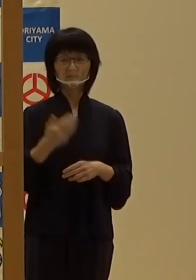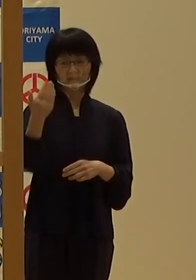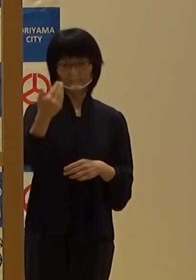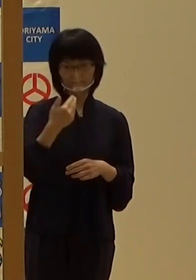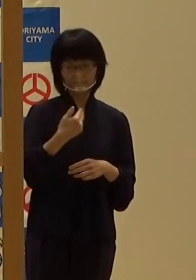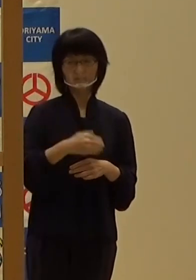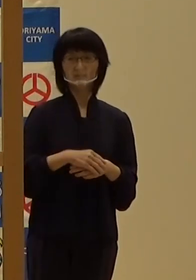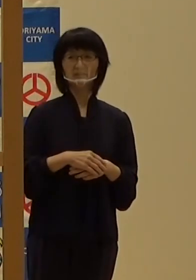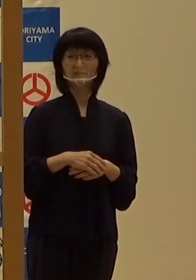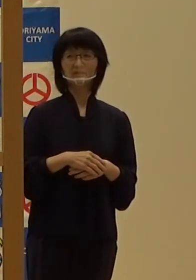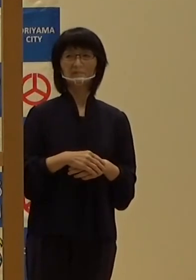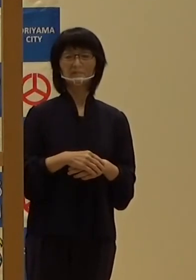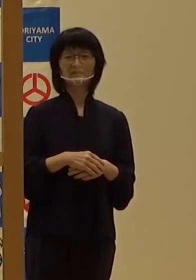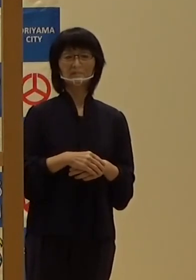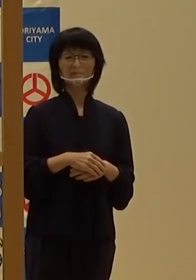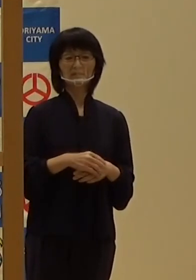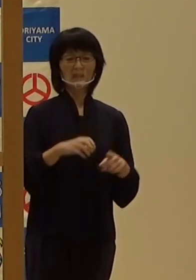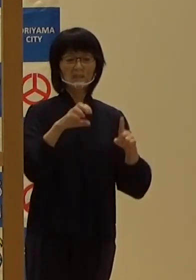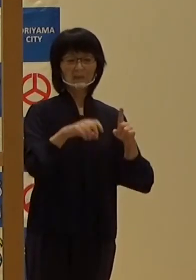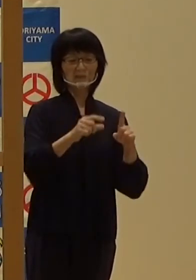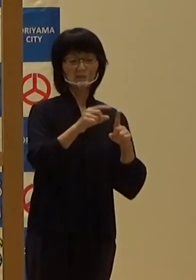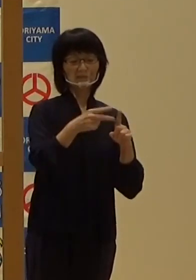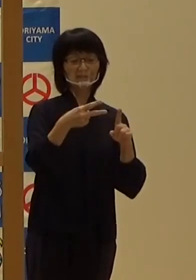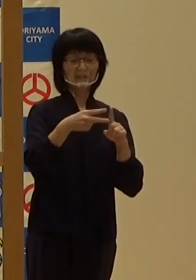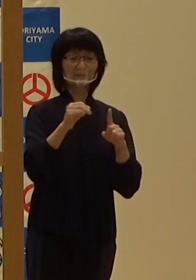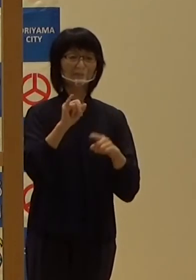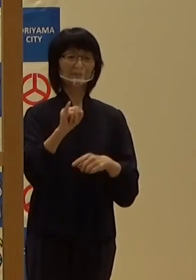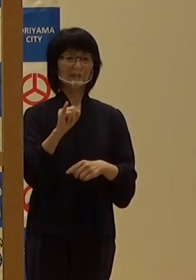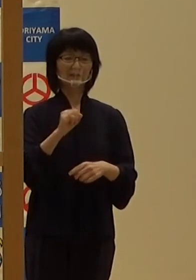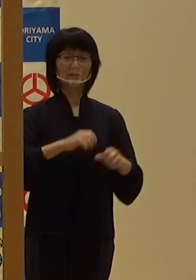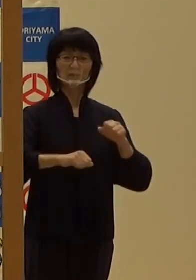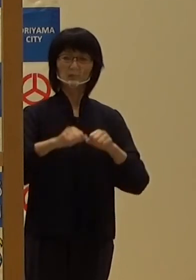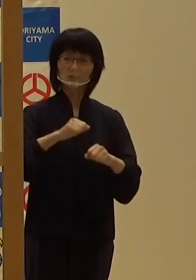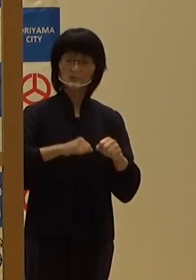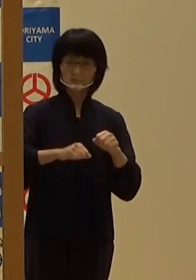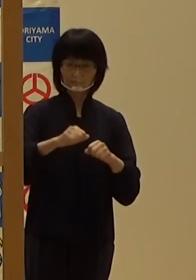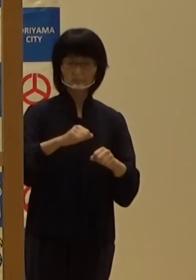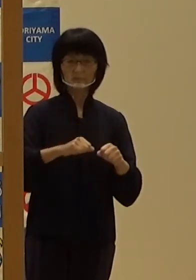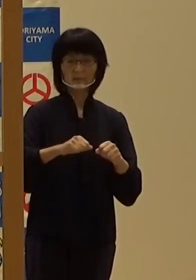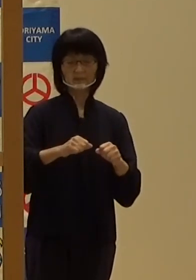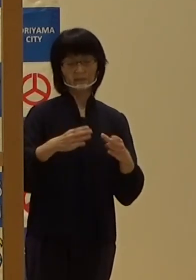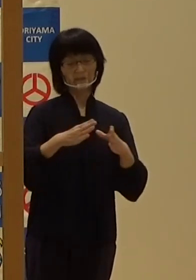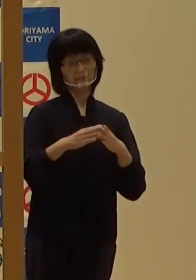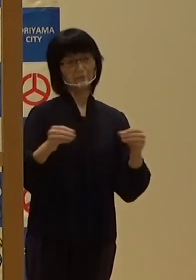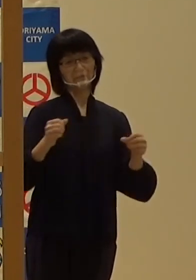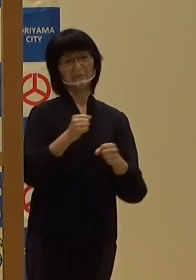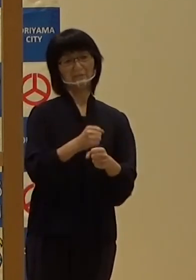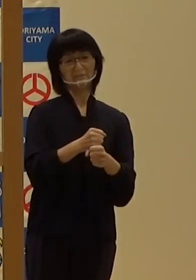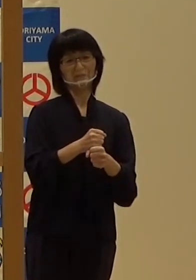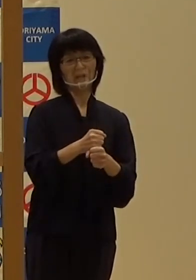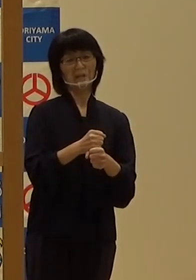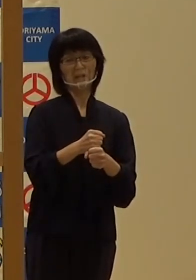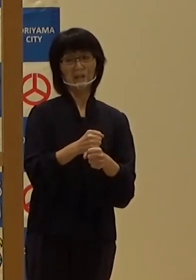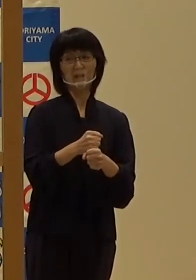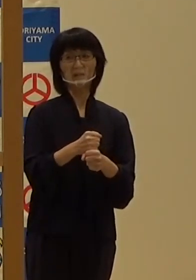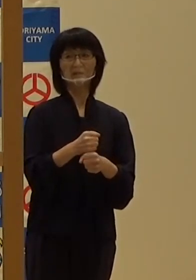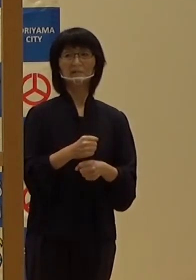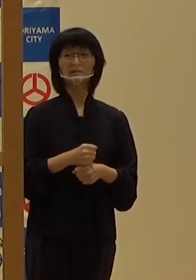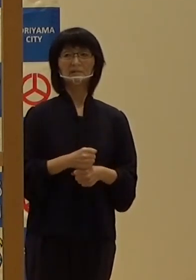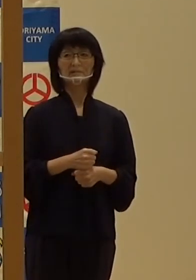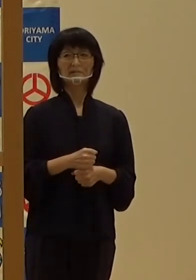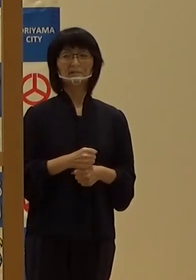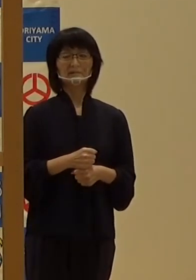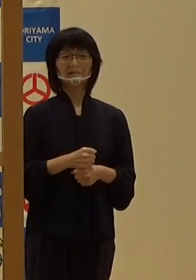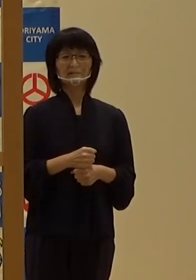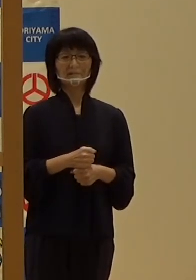からパーク PFI 制度のそもそもの設立理念というのは国が作ったですよ。制度設